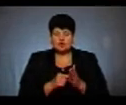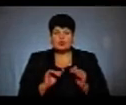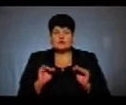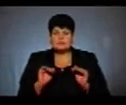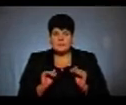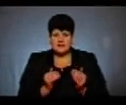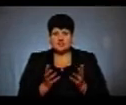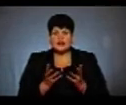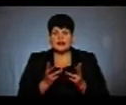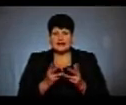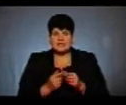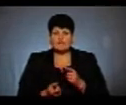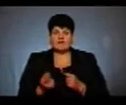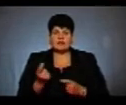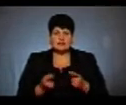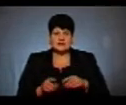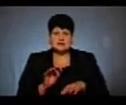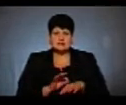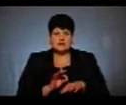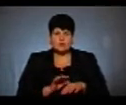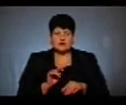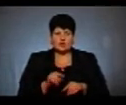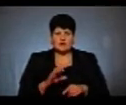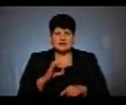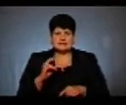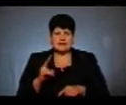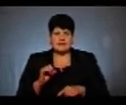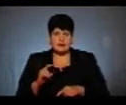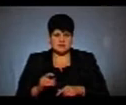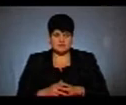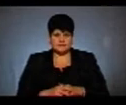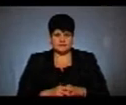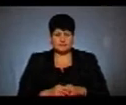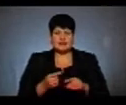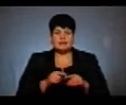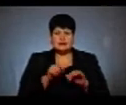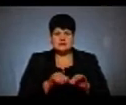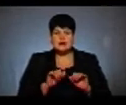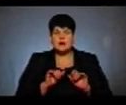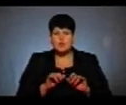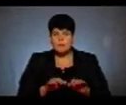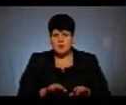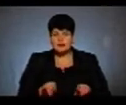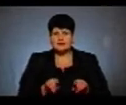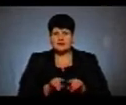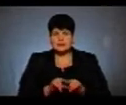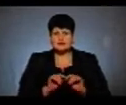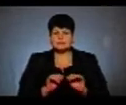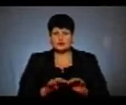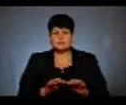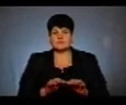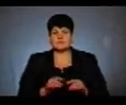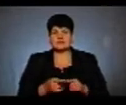кількості виникнення захворювання такого, як СКАС. Така компанія і такий спосіб,